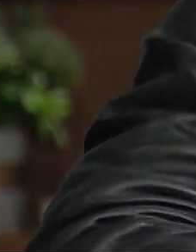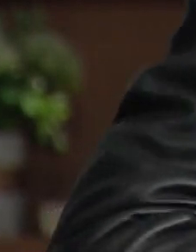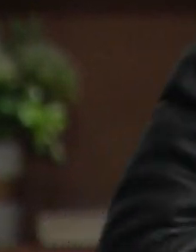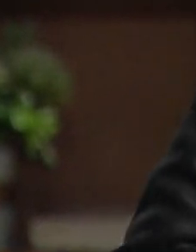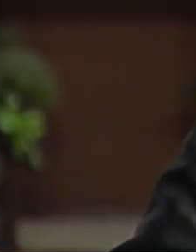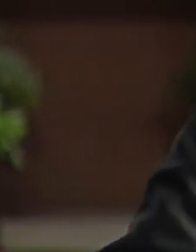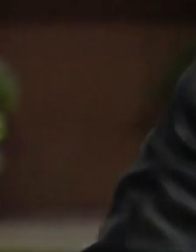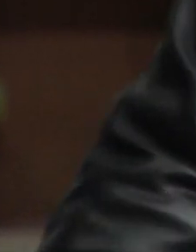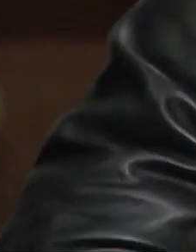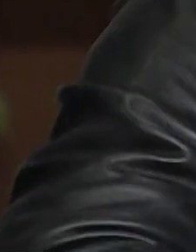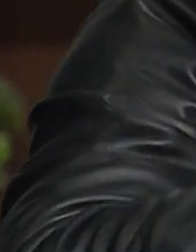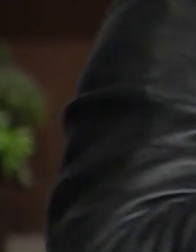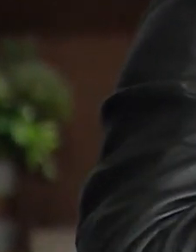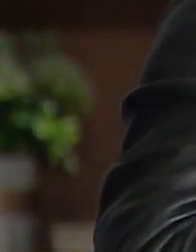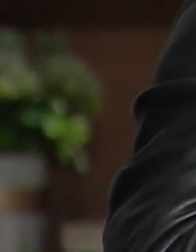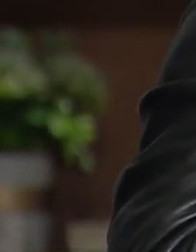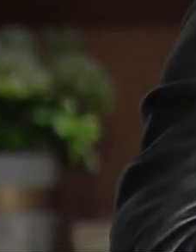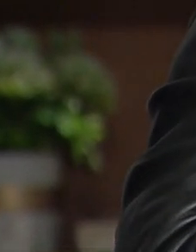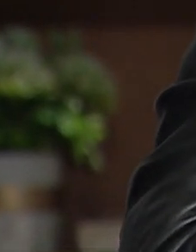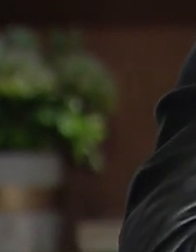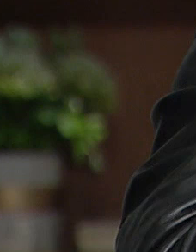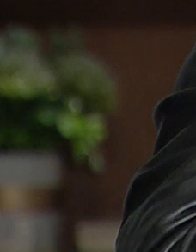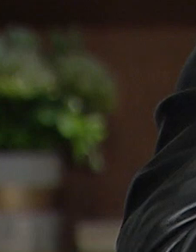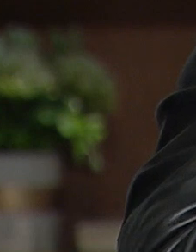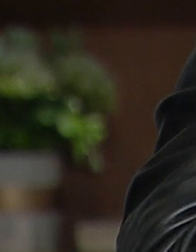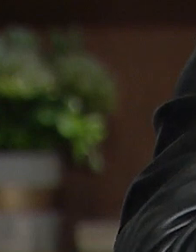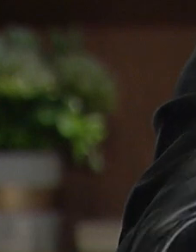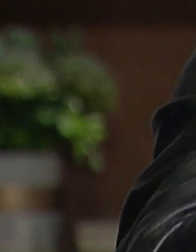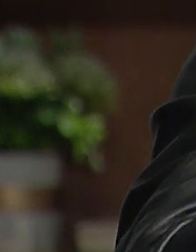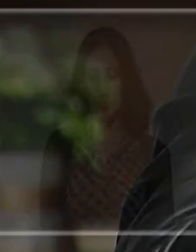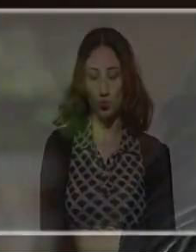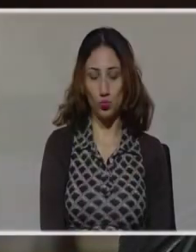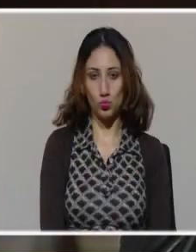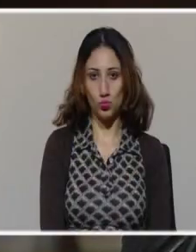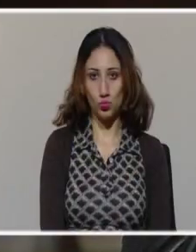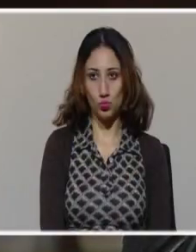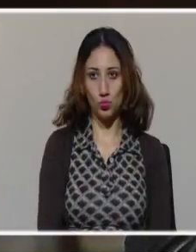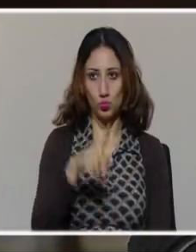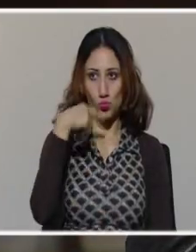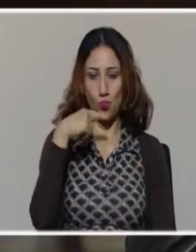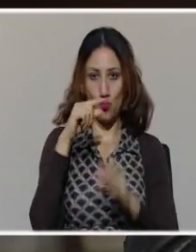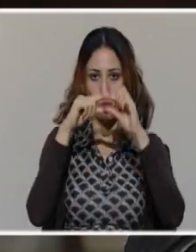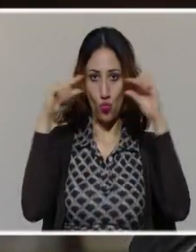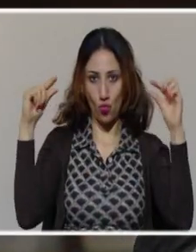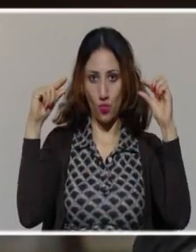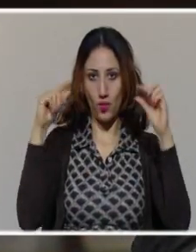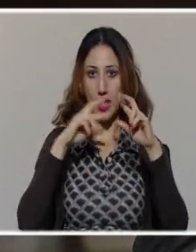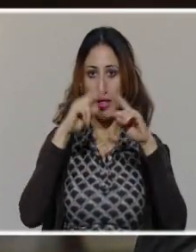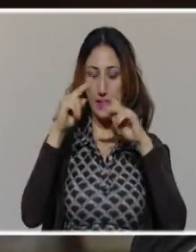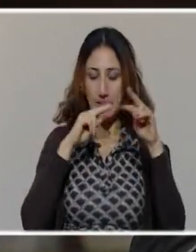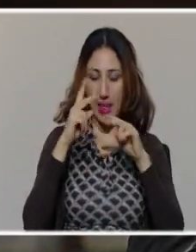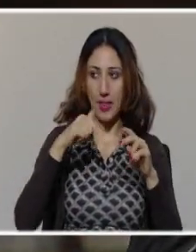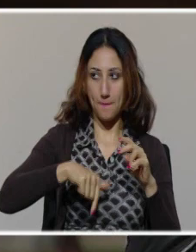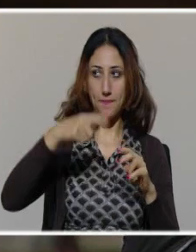يدرس شخصيه بيشوف مراحل الزمن ممكن تعمل فيها ايه يعني مثلا في جمله هو بيقولها دايما في بدايه كلامه بيقول مثلا واننا اذا ما كنا نتكلم في هذا